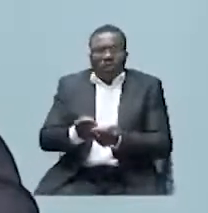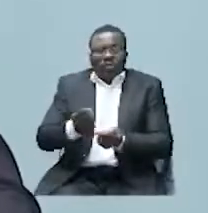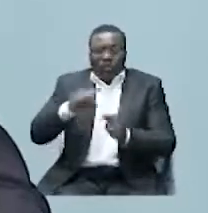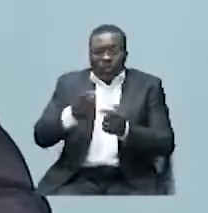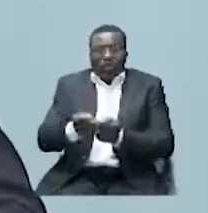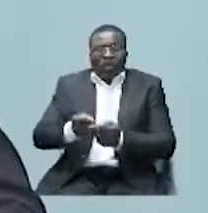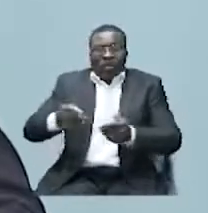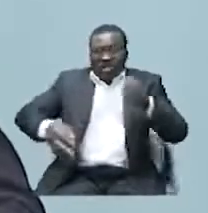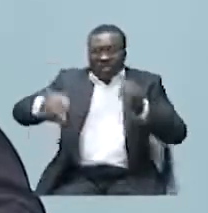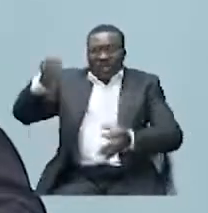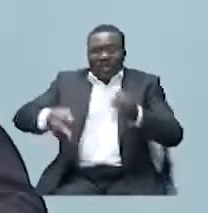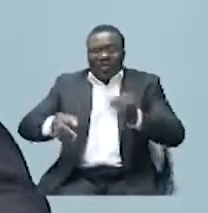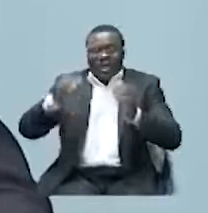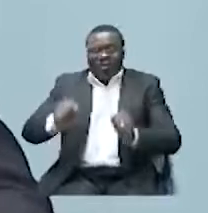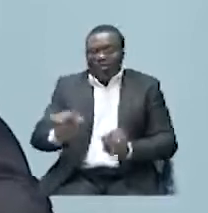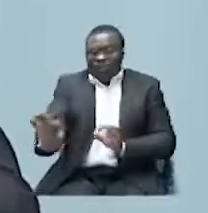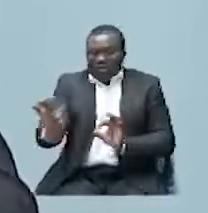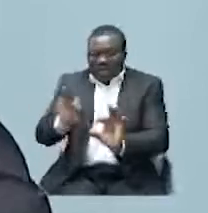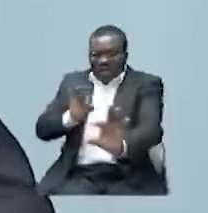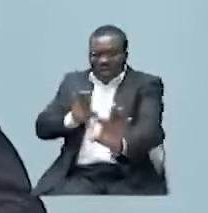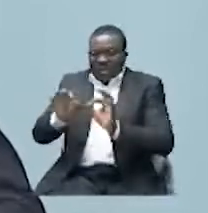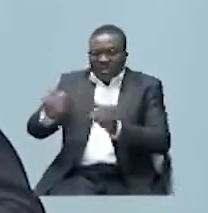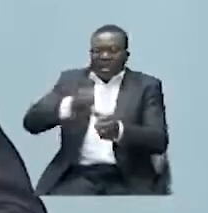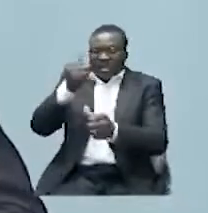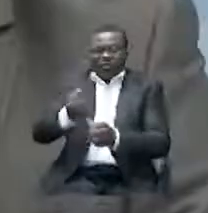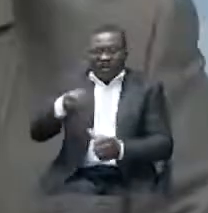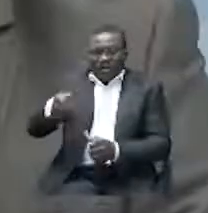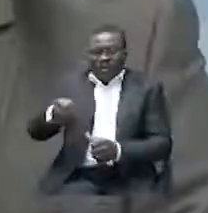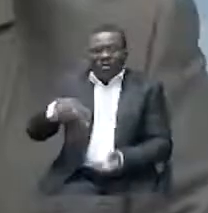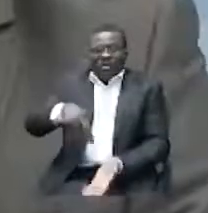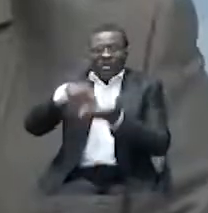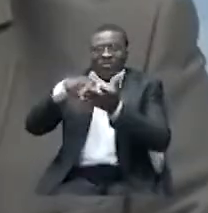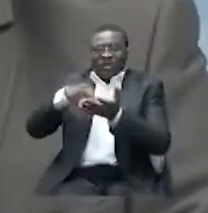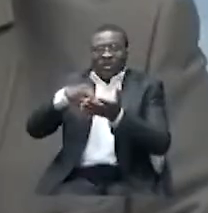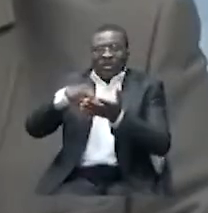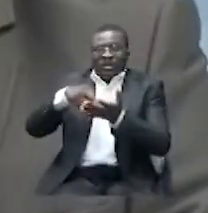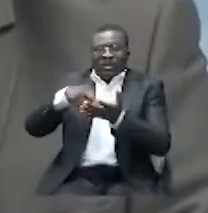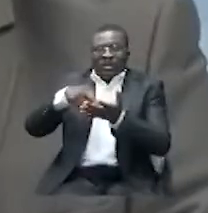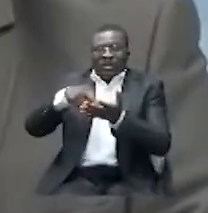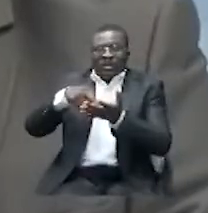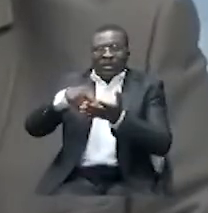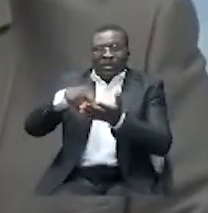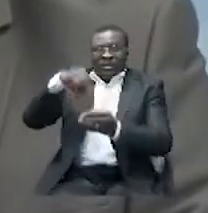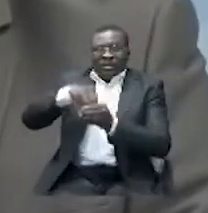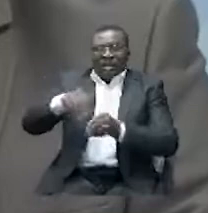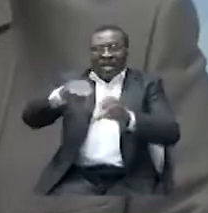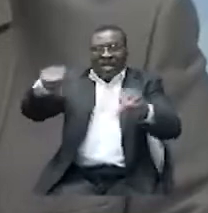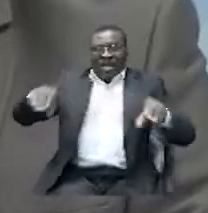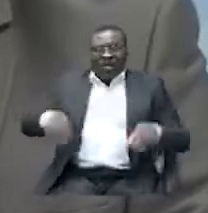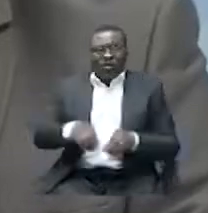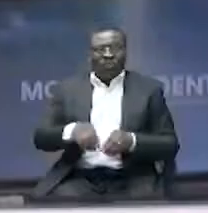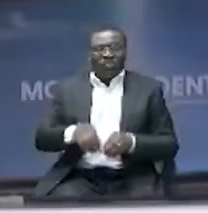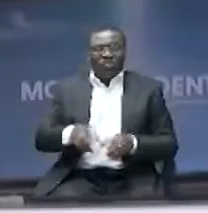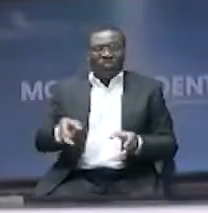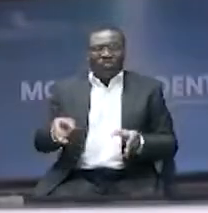de droit, peuvent désigner et élire en leur sein des représentants au sein de la Cour. C'est toujours le